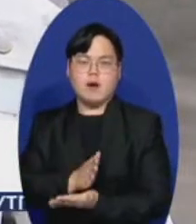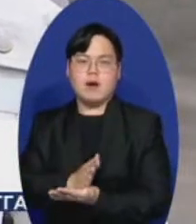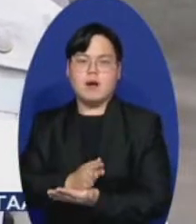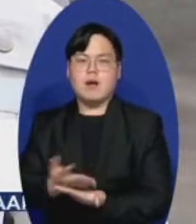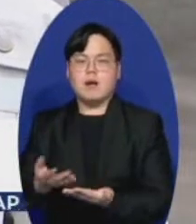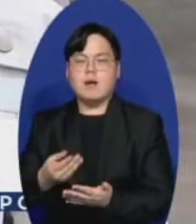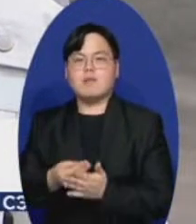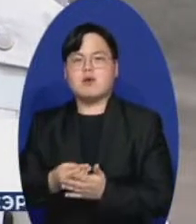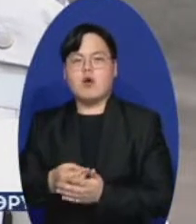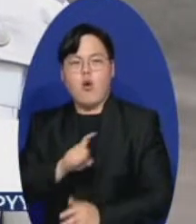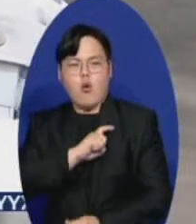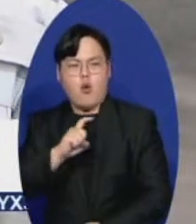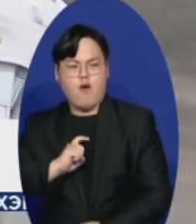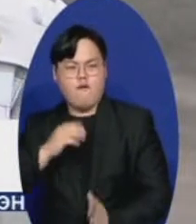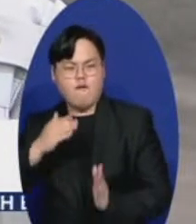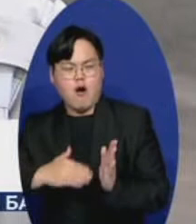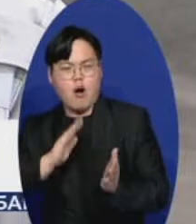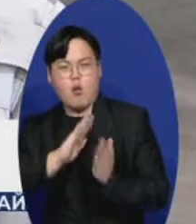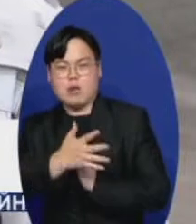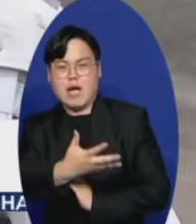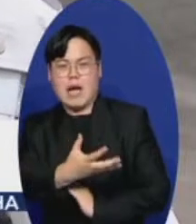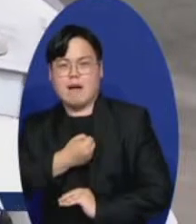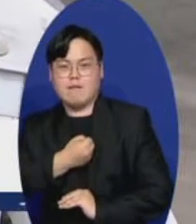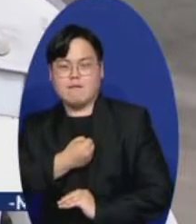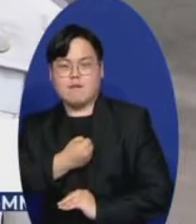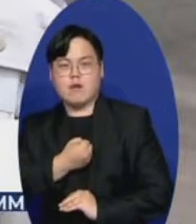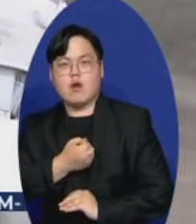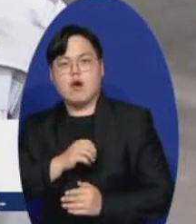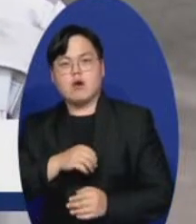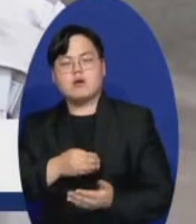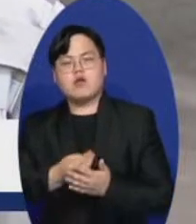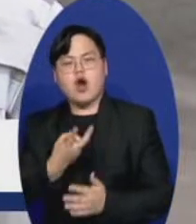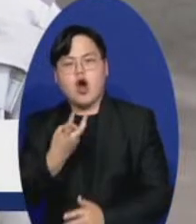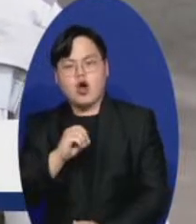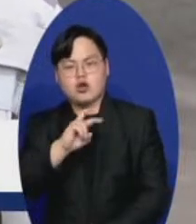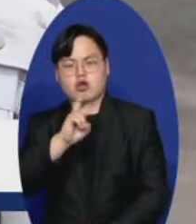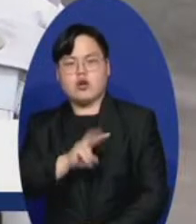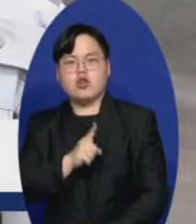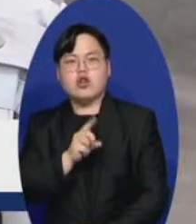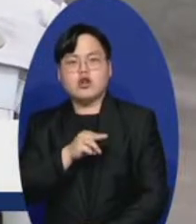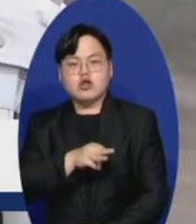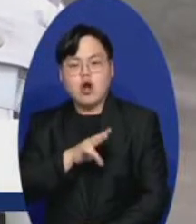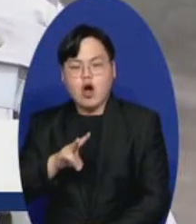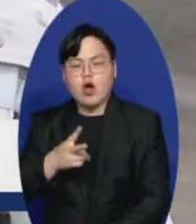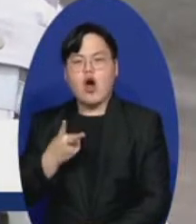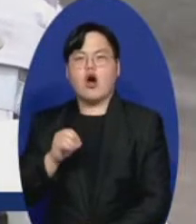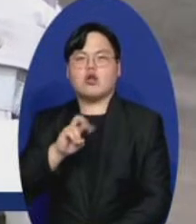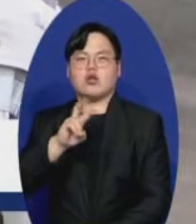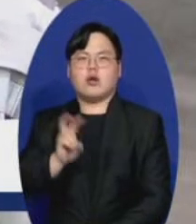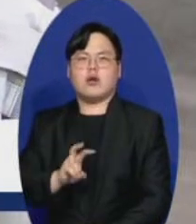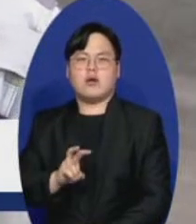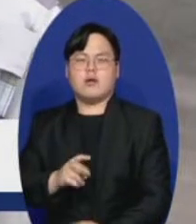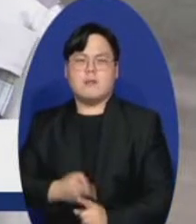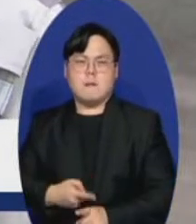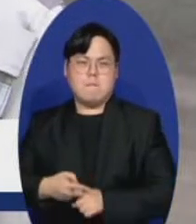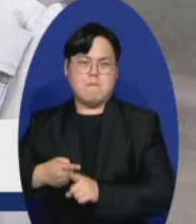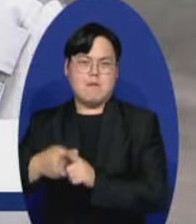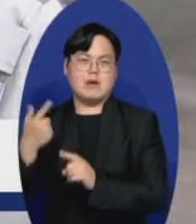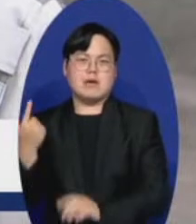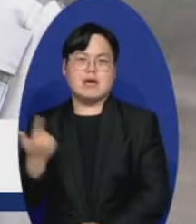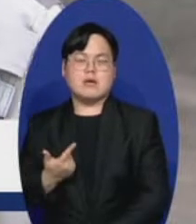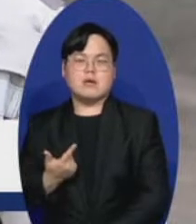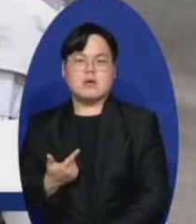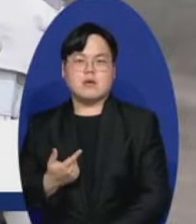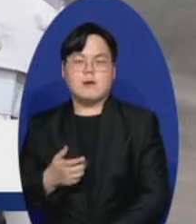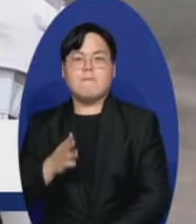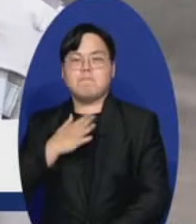бид нар хувийн вагон авах шаардлага үүсдэг за хувийн вагон маань одоо 20 гаруй доллар ингээд тоон тутамд ингээд өсөөд явцсан тэгэхээр бид нар